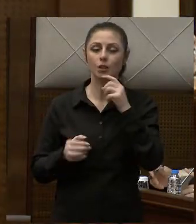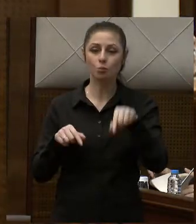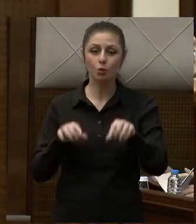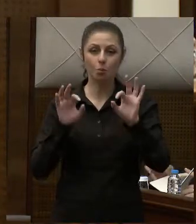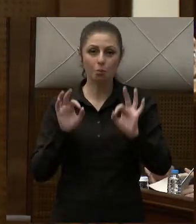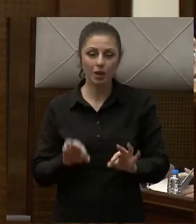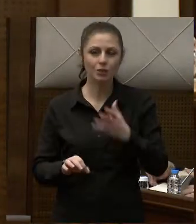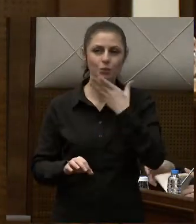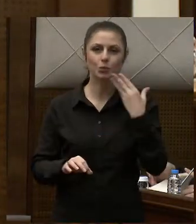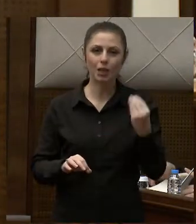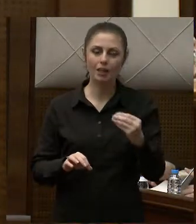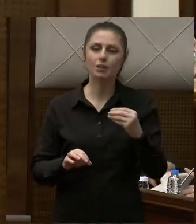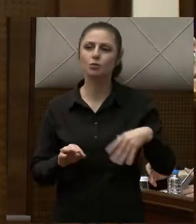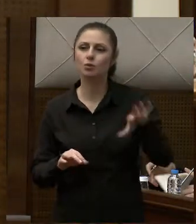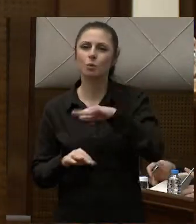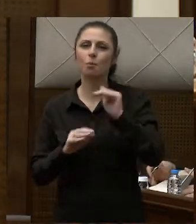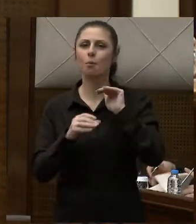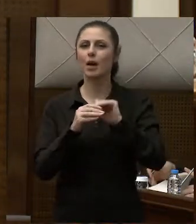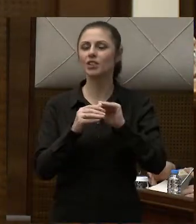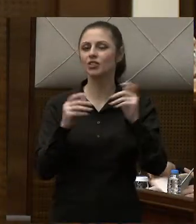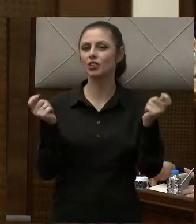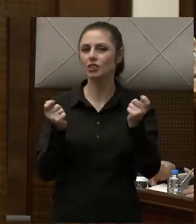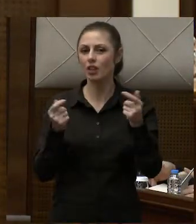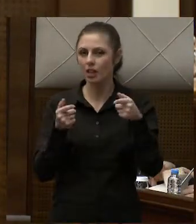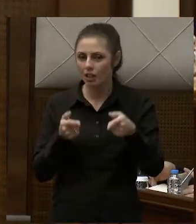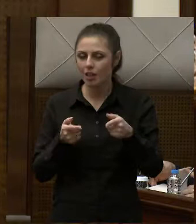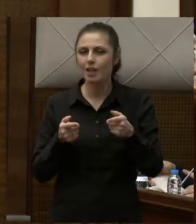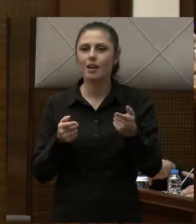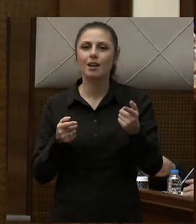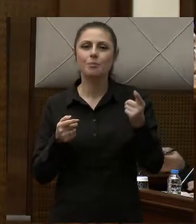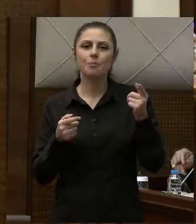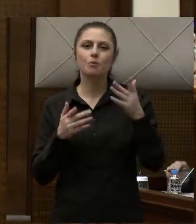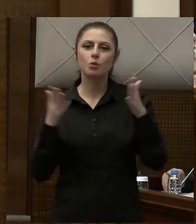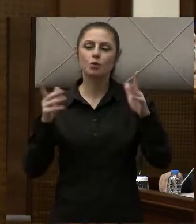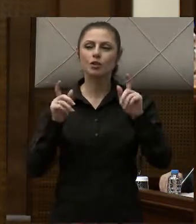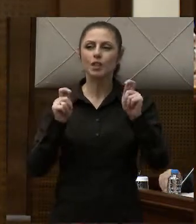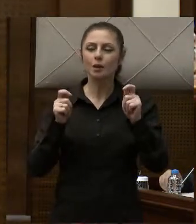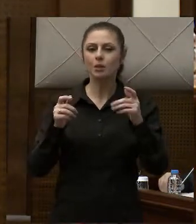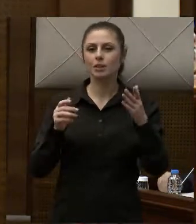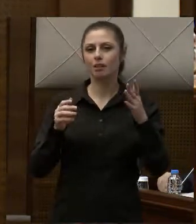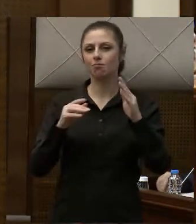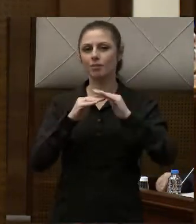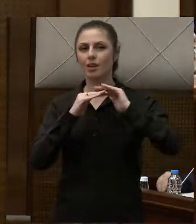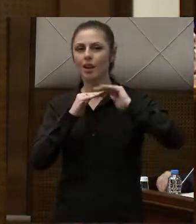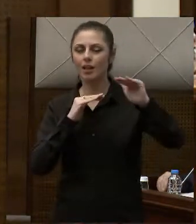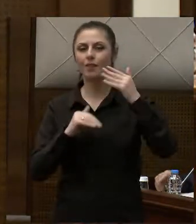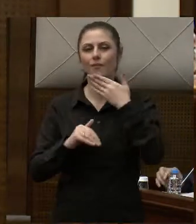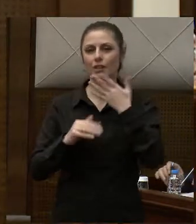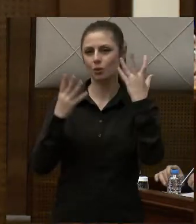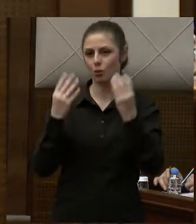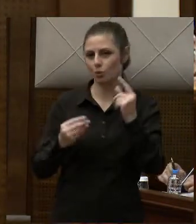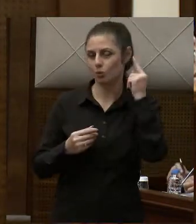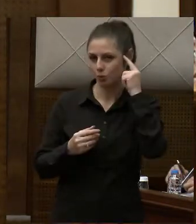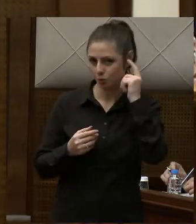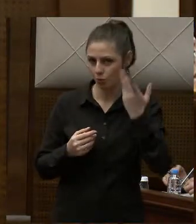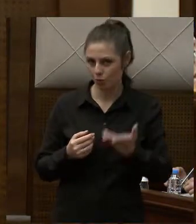başladığı güzellikte tüm meclis çalışmalarına ve Büyükçekmece halkına faydalı hizmetler imza atacağına inanıyorum. Az evvel Sayın Başkanım ifade ettiği